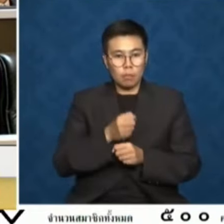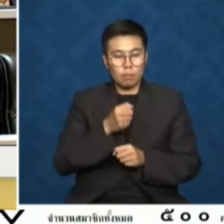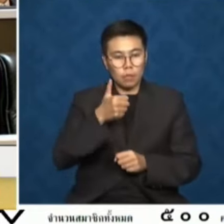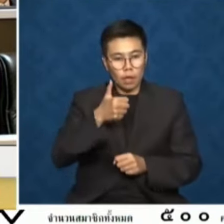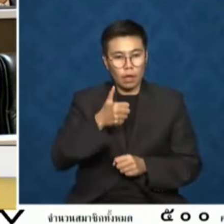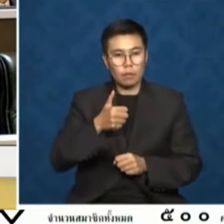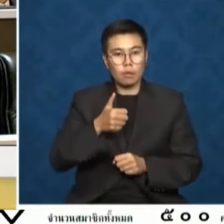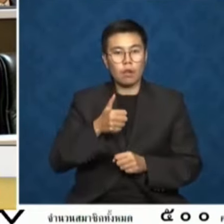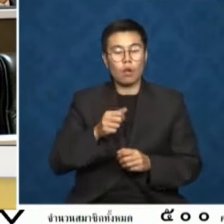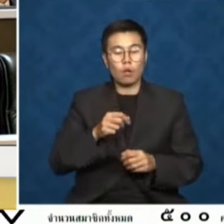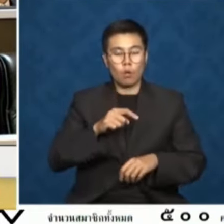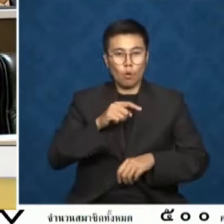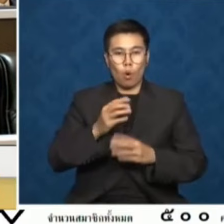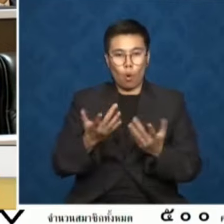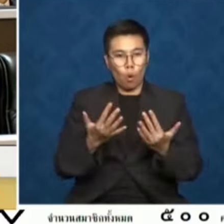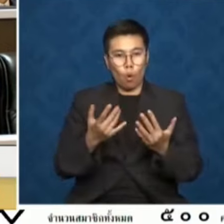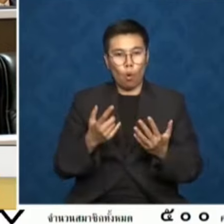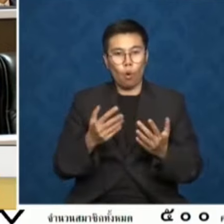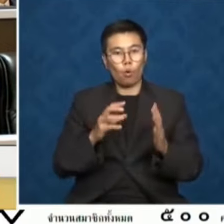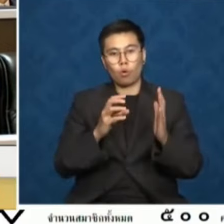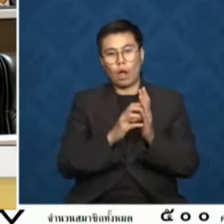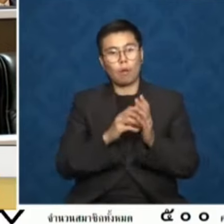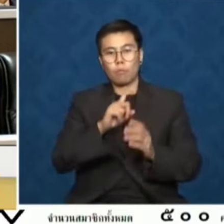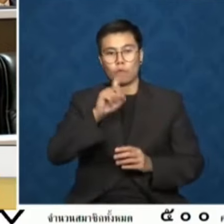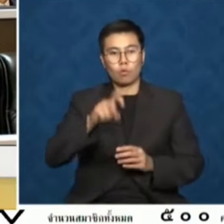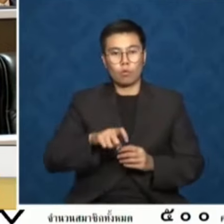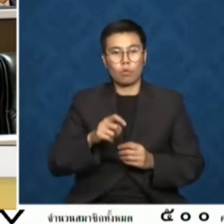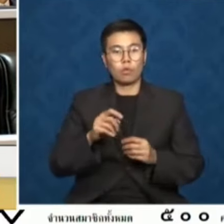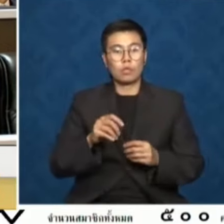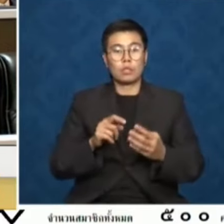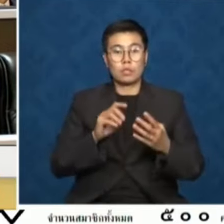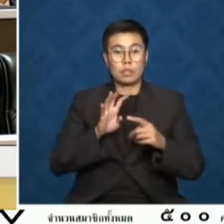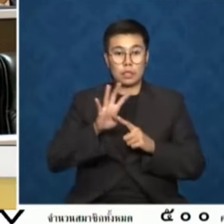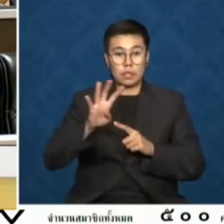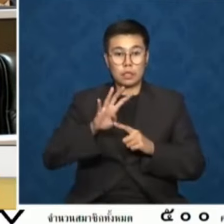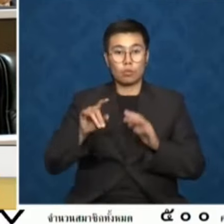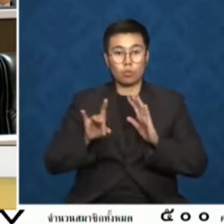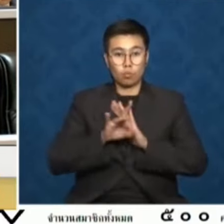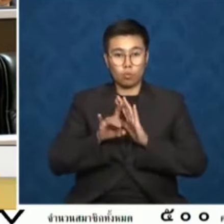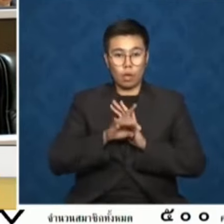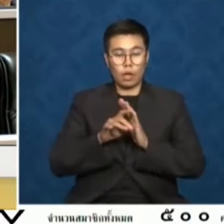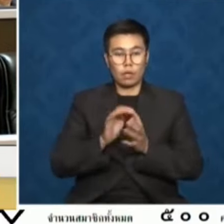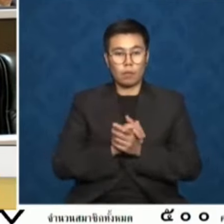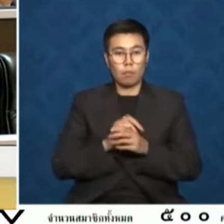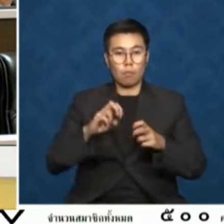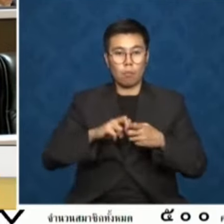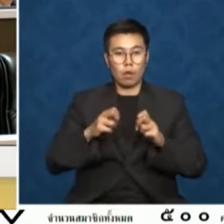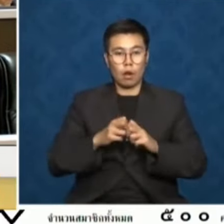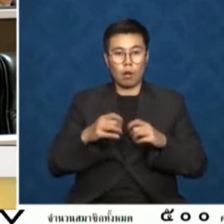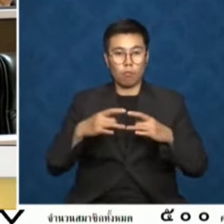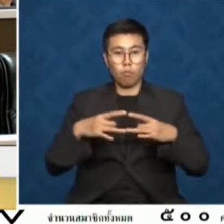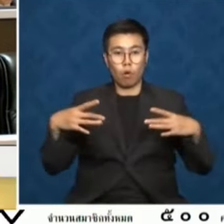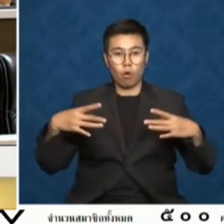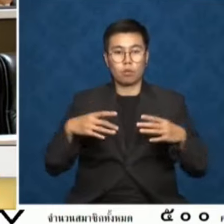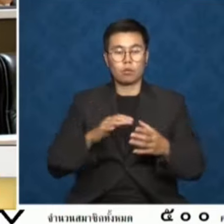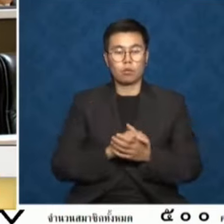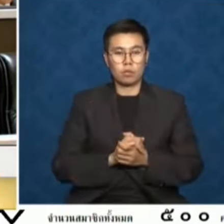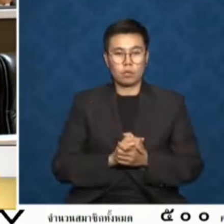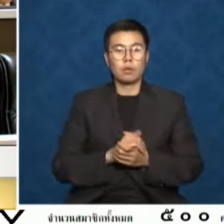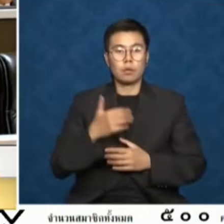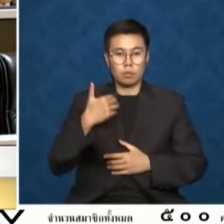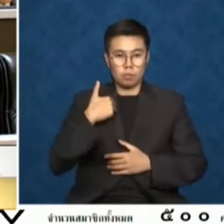ทีโดยไม่ต้องรอกกลางข้อที่4นะครับข้อสุดท้ายปัญหาความขัดแย้งในพื้น